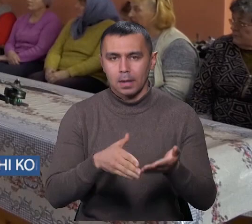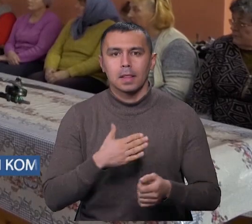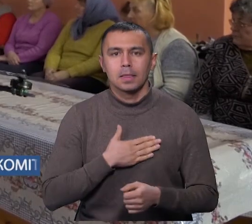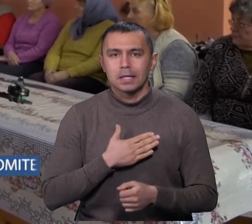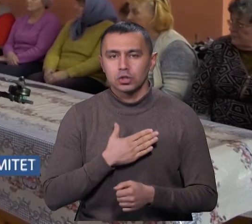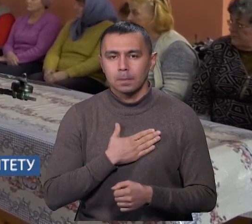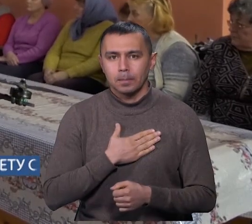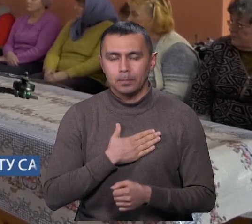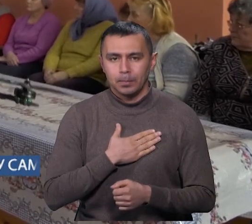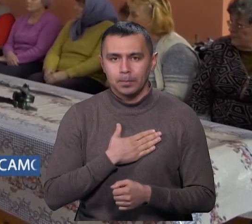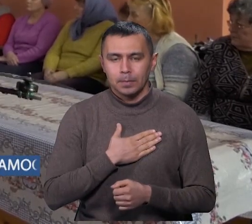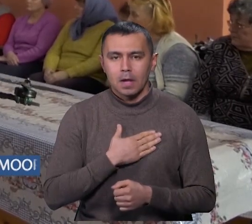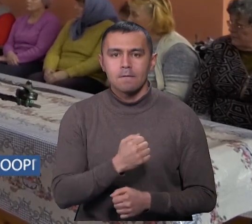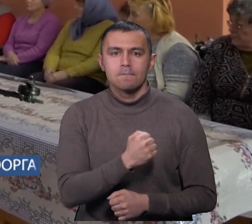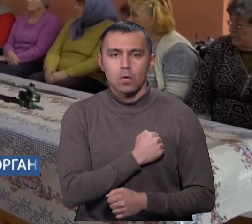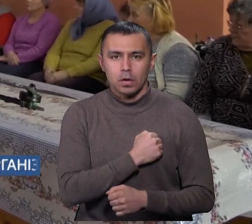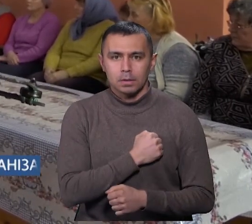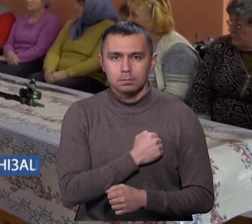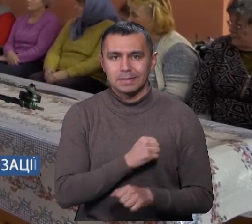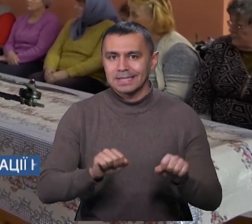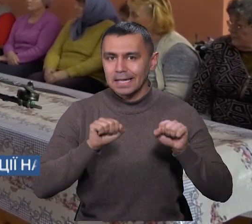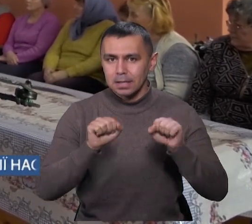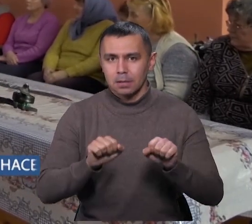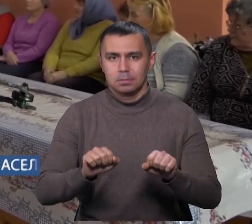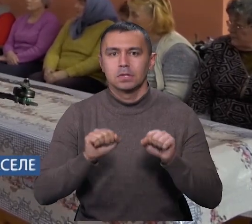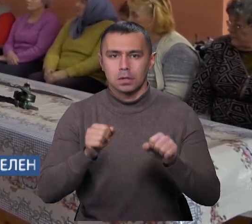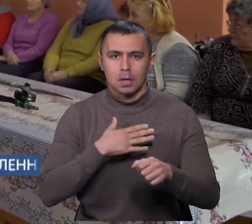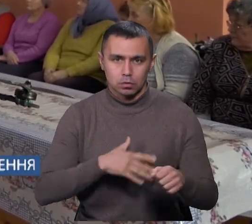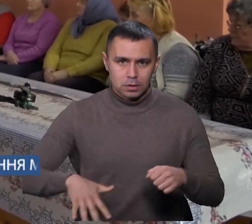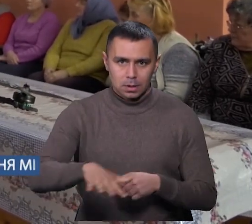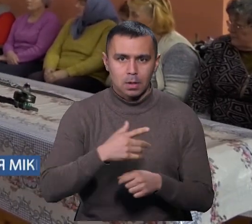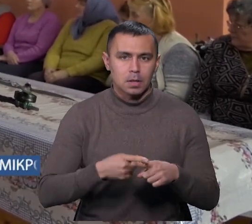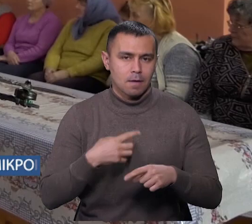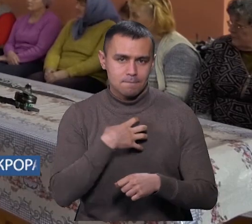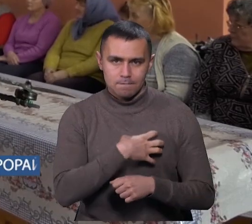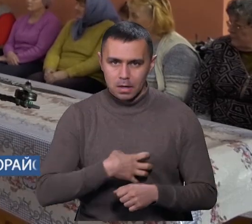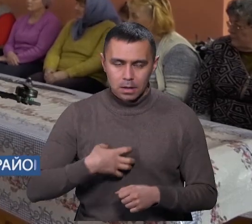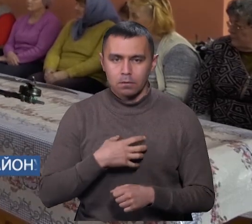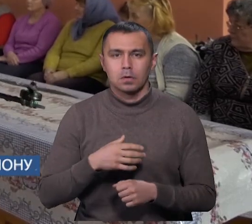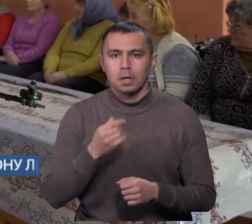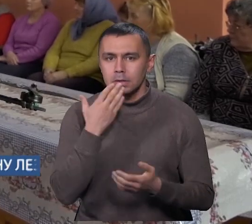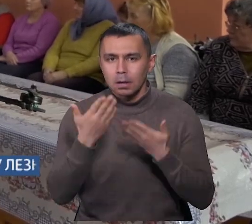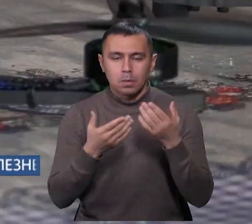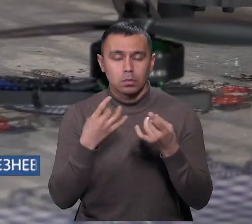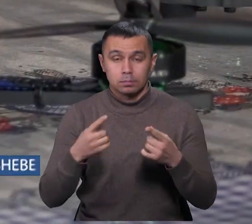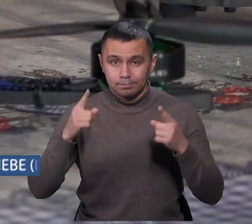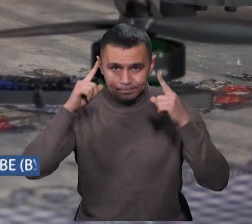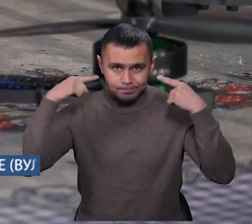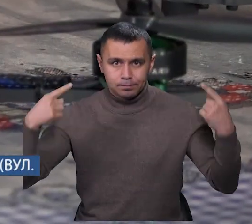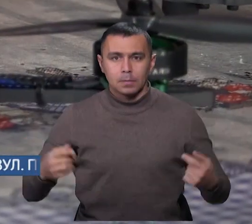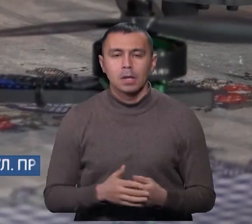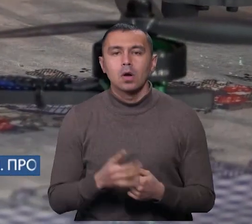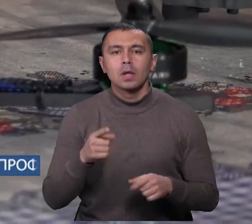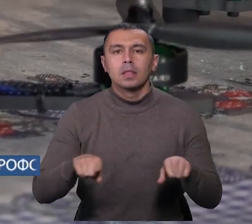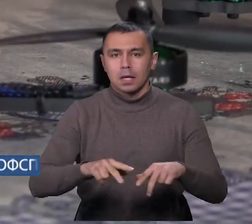нашим воїнам, захисникам боронити нашу землю. Це дуже важливо і запити просто шалені». Одна